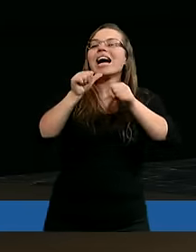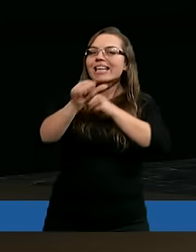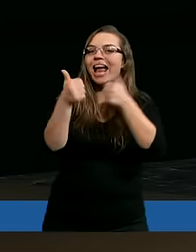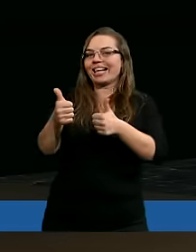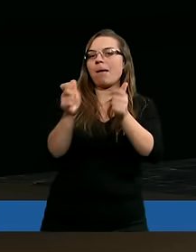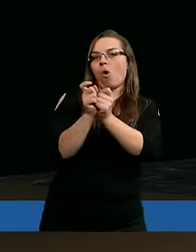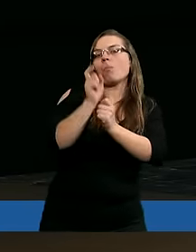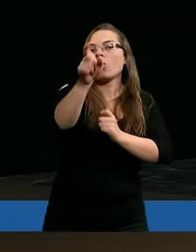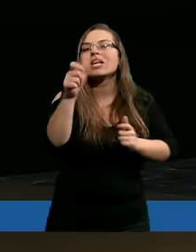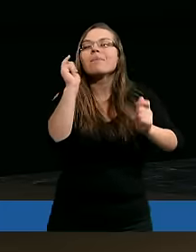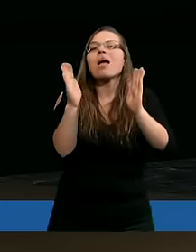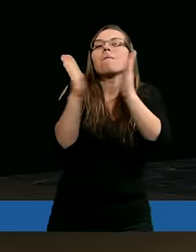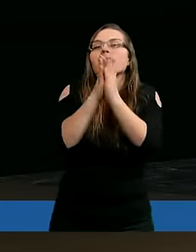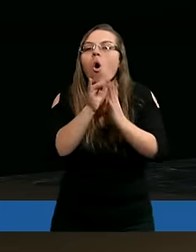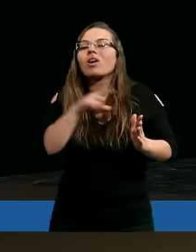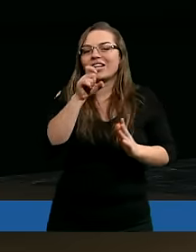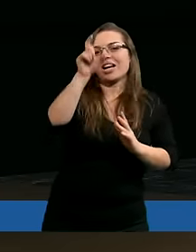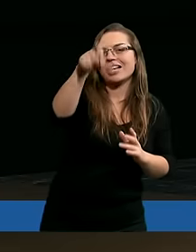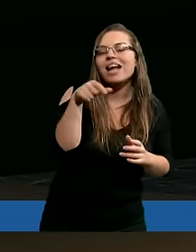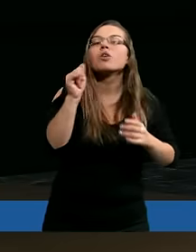modlę. I